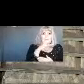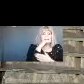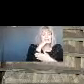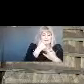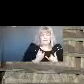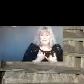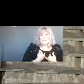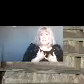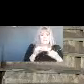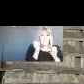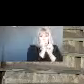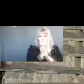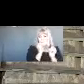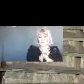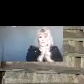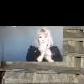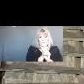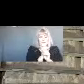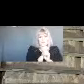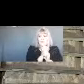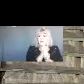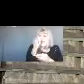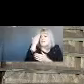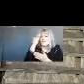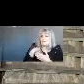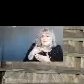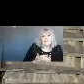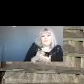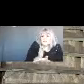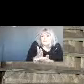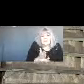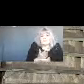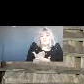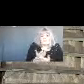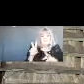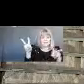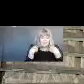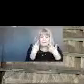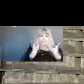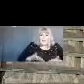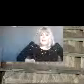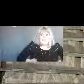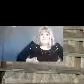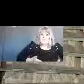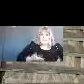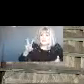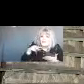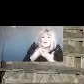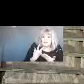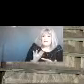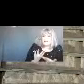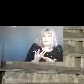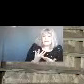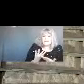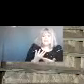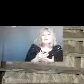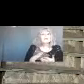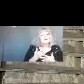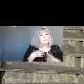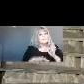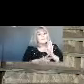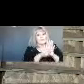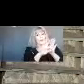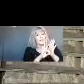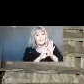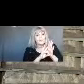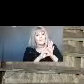relevant vir my lewe nie. Miskien voel jy selfs, ek weet nie of ek deel kan wees van die story nie, want kyk na my lewe. Dan wil ek jou uitnooi